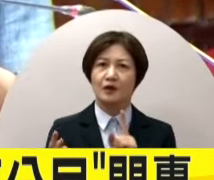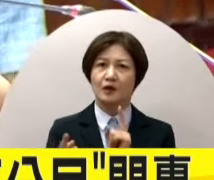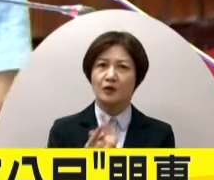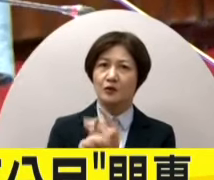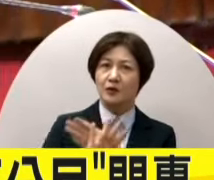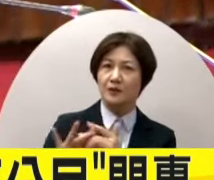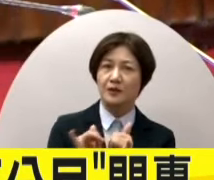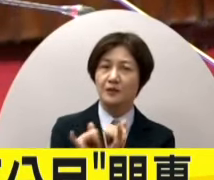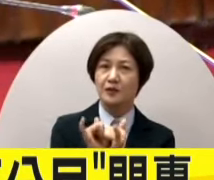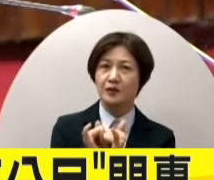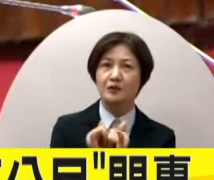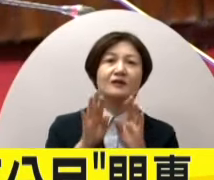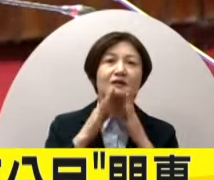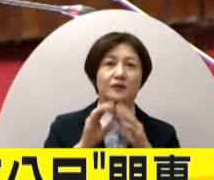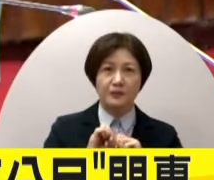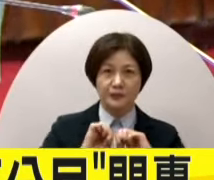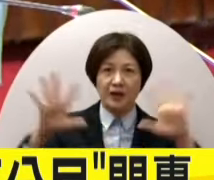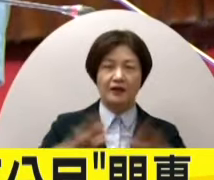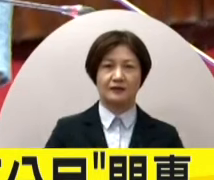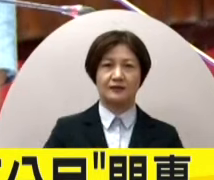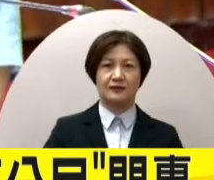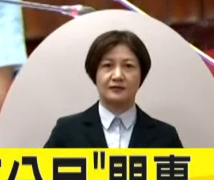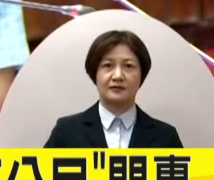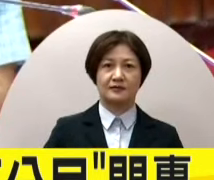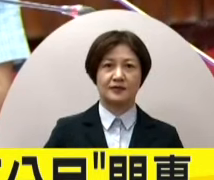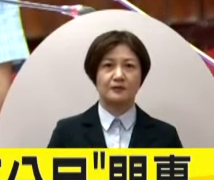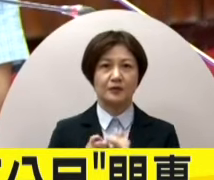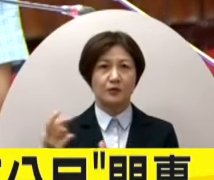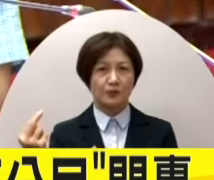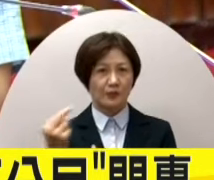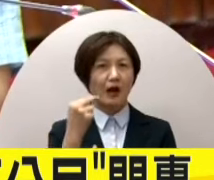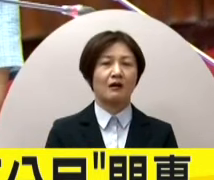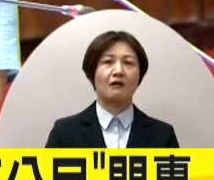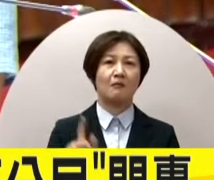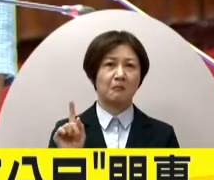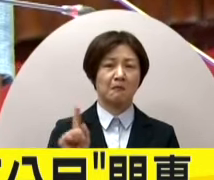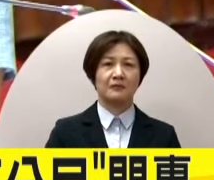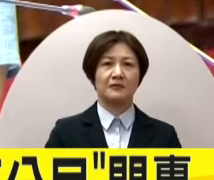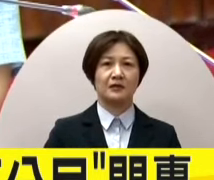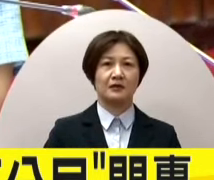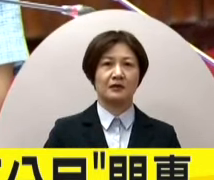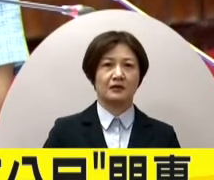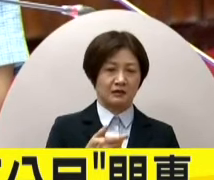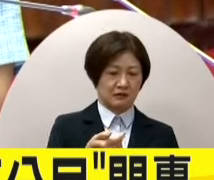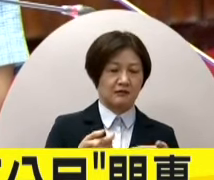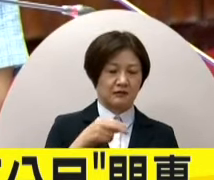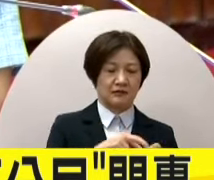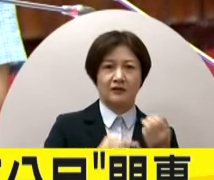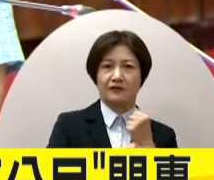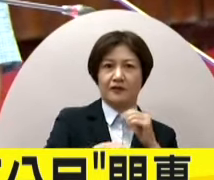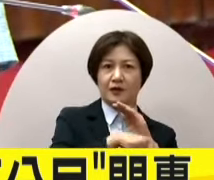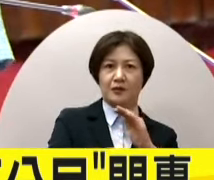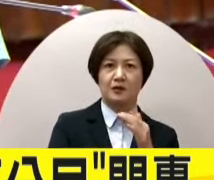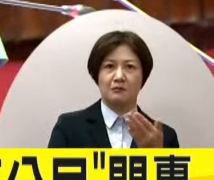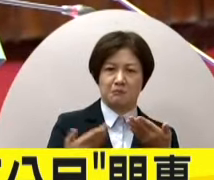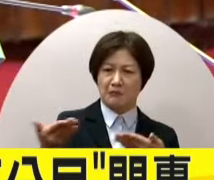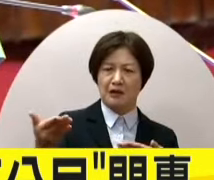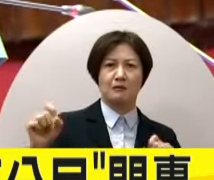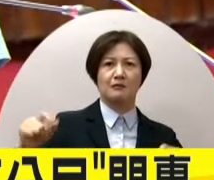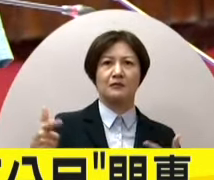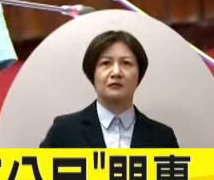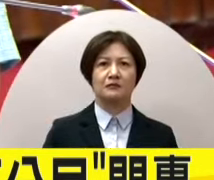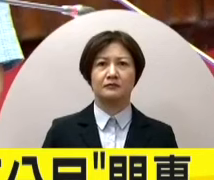公开在脸书上给大众看的是一个版本？但是给立法委员看的是另外一个版本